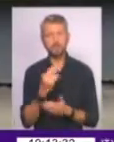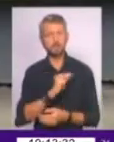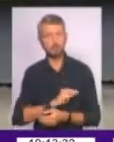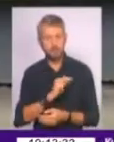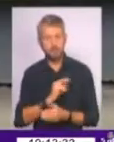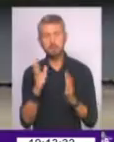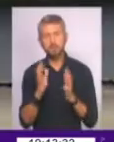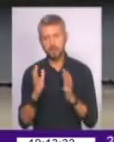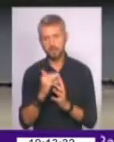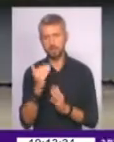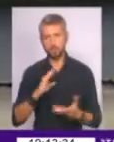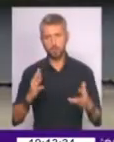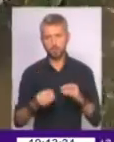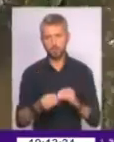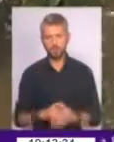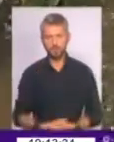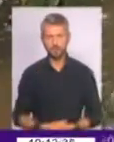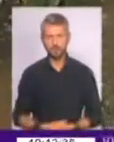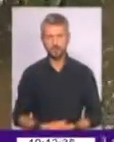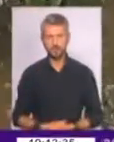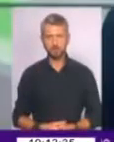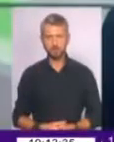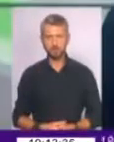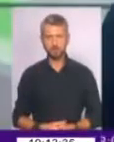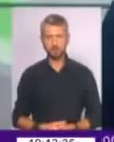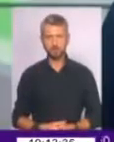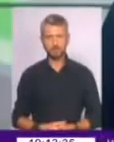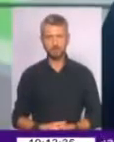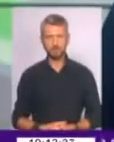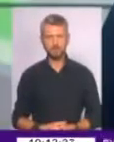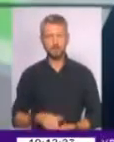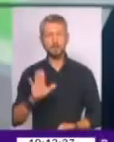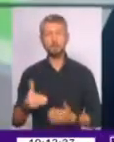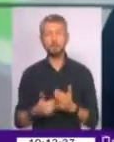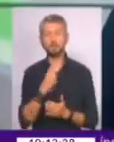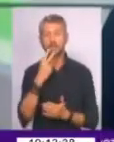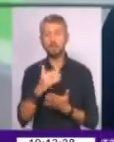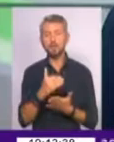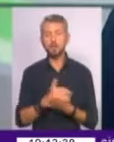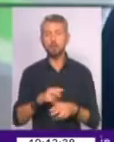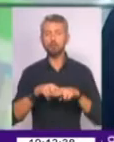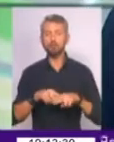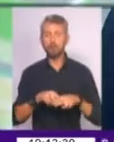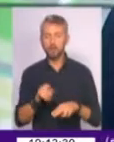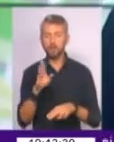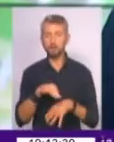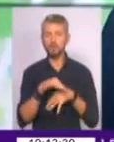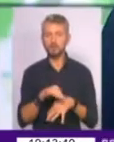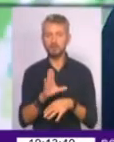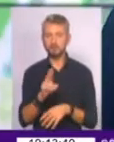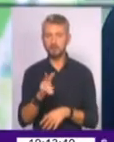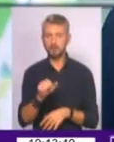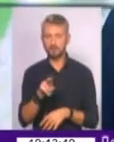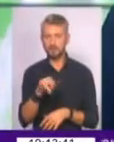її плоди. Ольга Киселевич, Дмитро Кокутов, телеканал «Київ». Після блоку новин дивіться програму «Столиця». Вестиме її мій колега